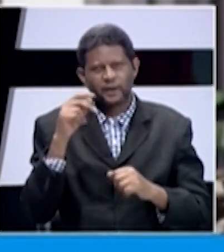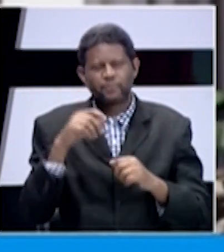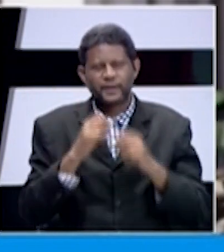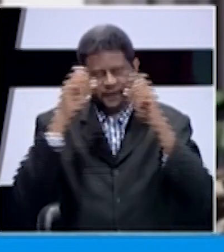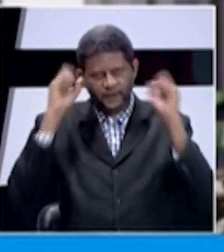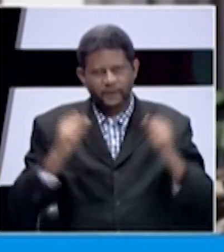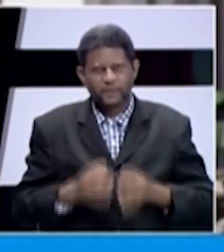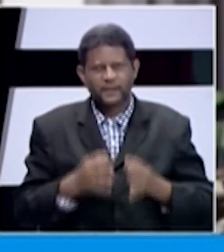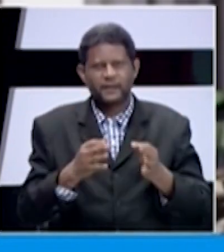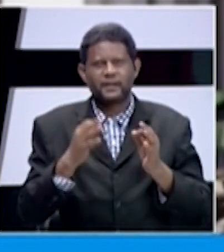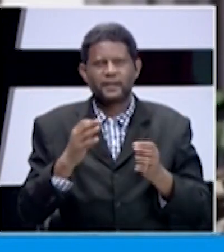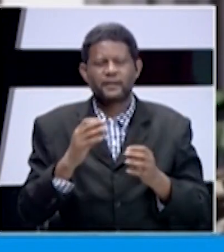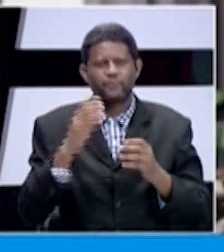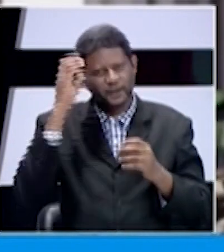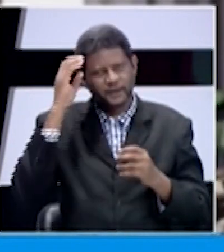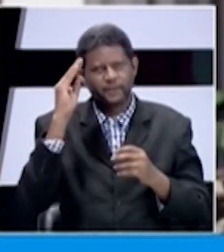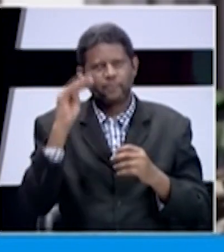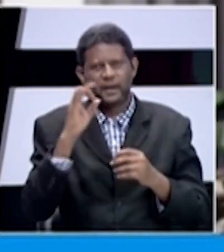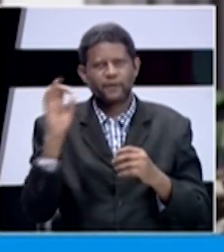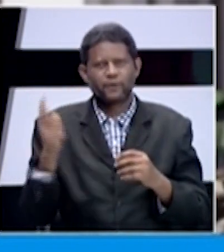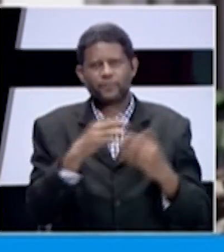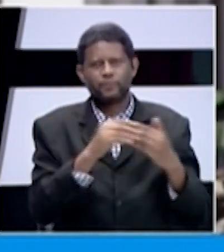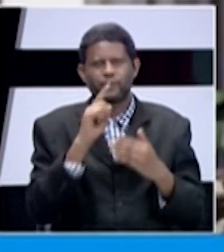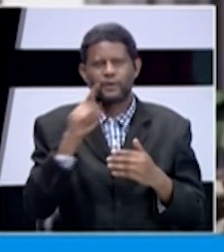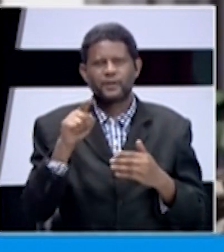مساغاغر منغستي مالي خوينم كمرحيم